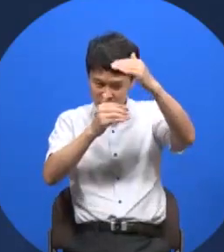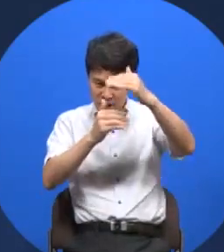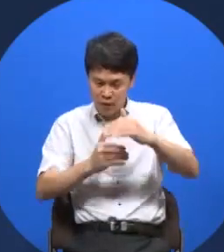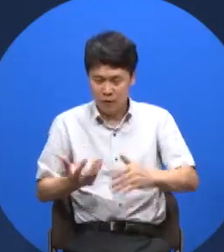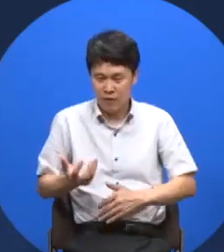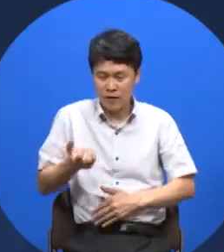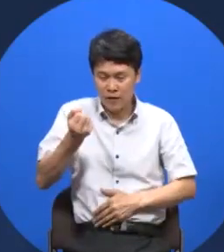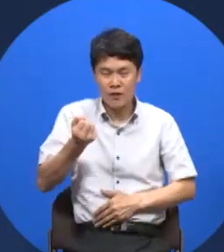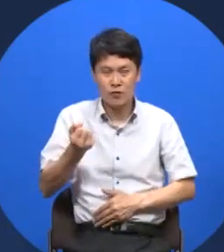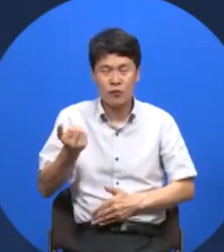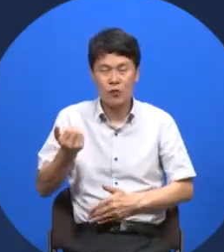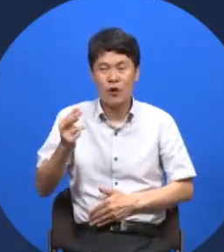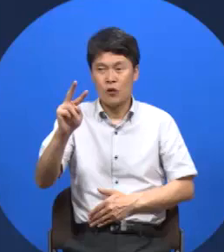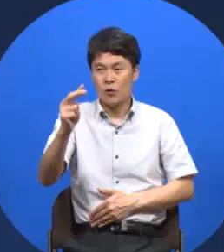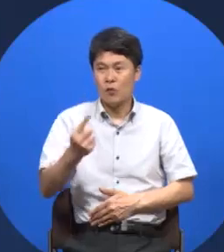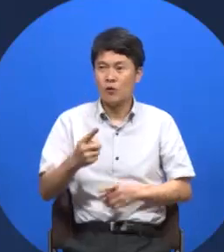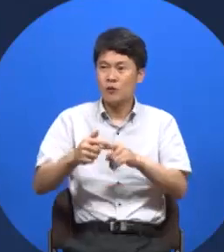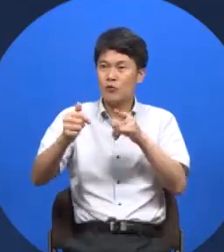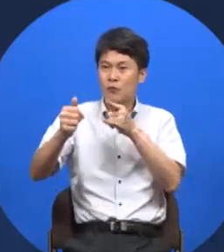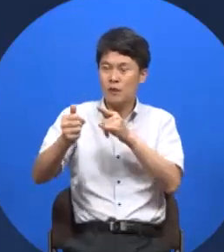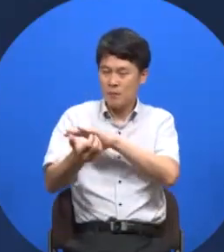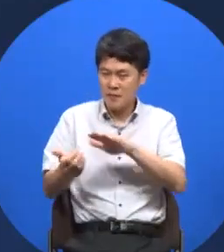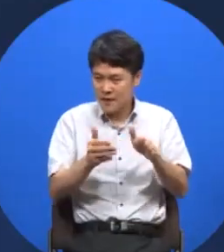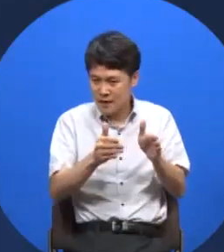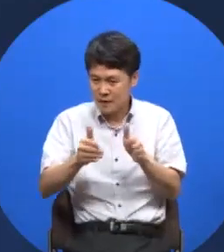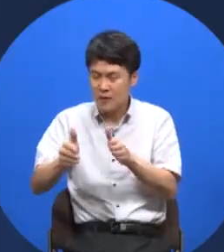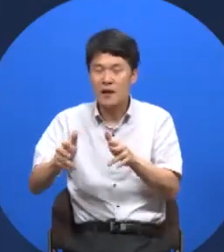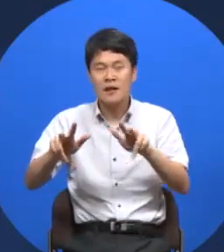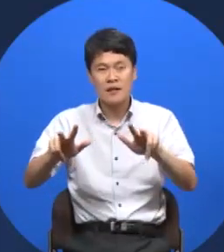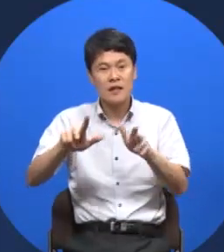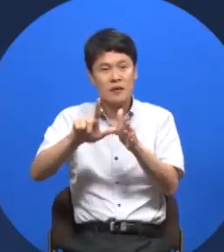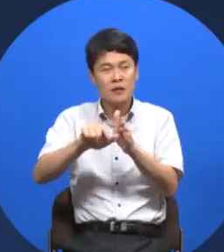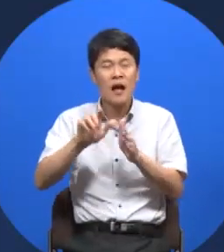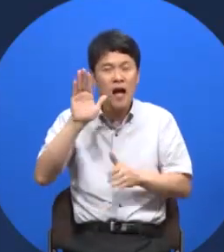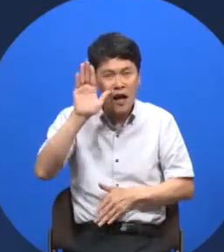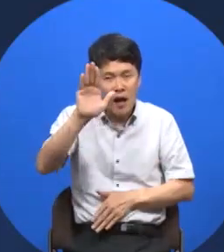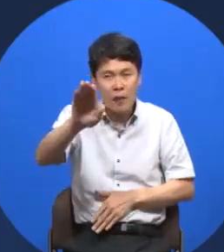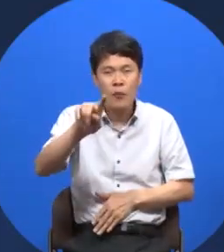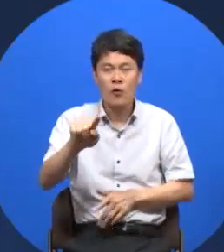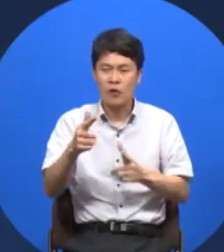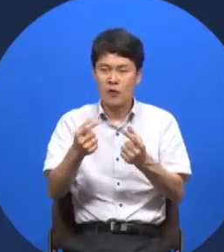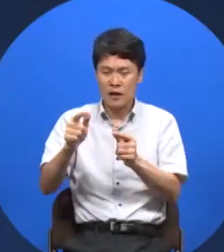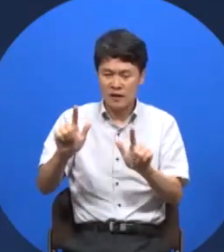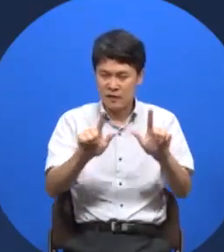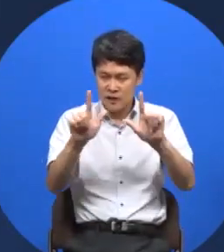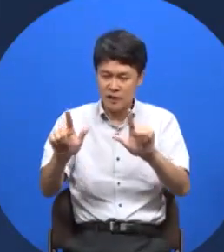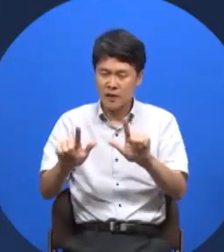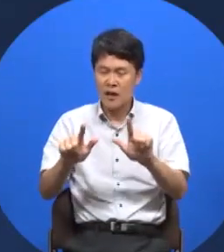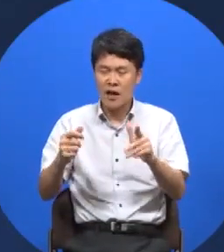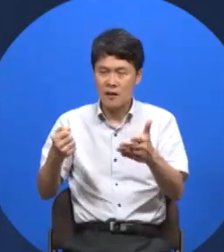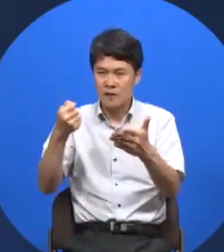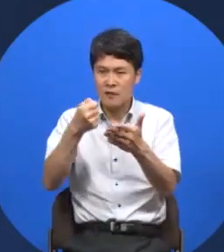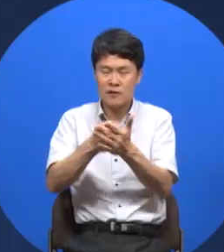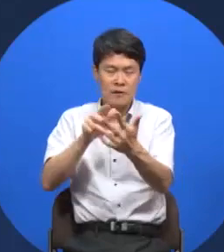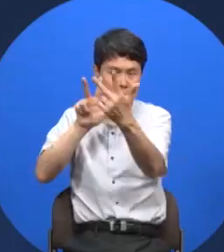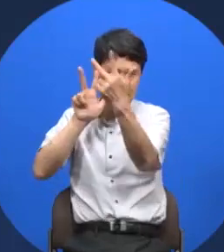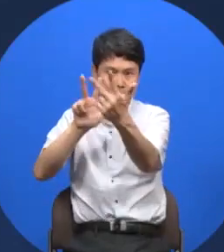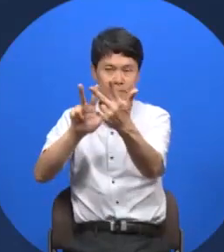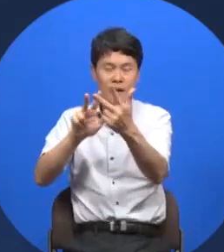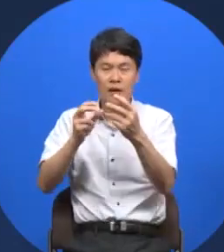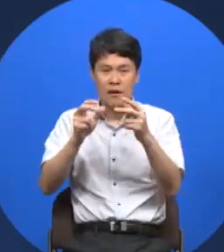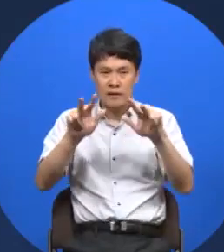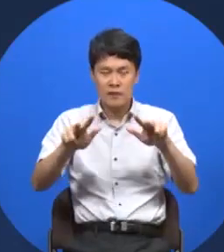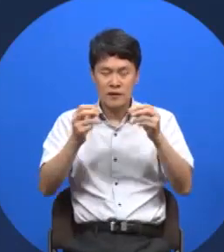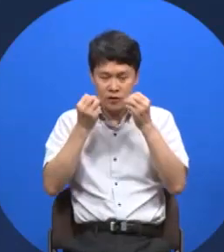가지고 돌아와서 주께 예배하는 이 시간이 앞으로도 그렇게 살겠다고 주님 앞에 결심하며 이제